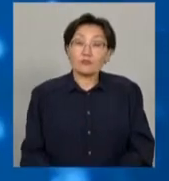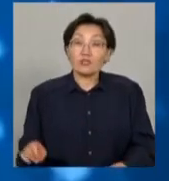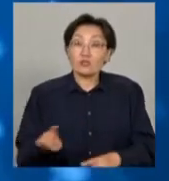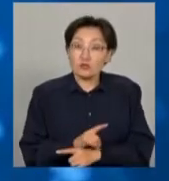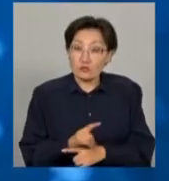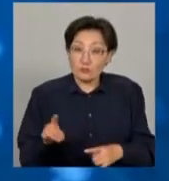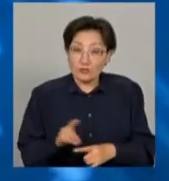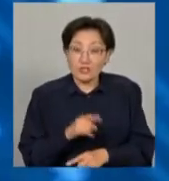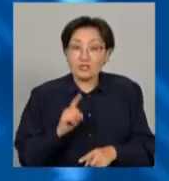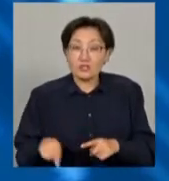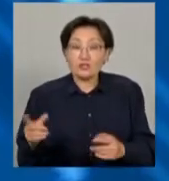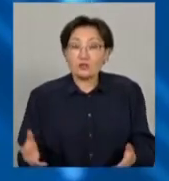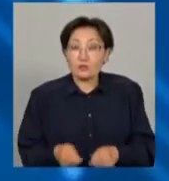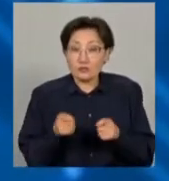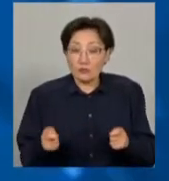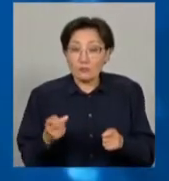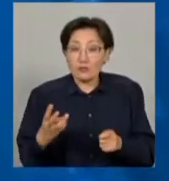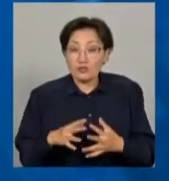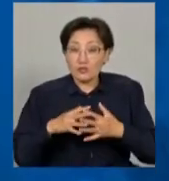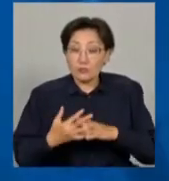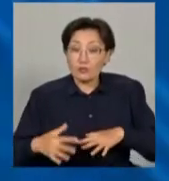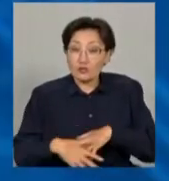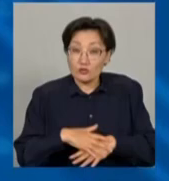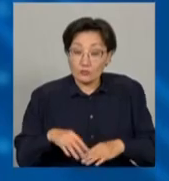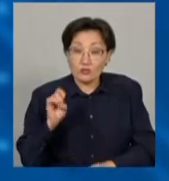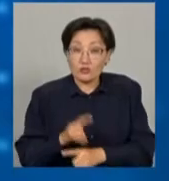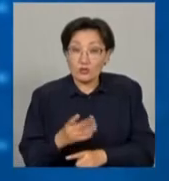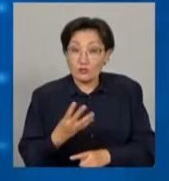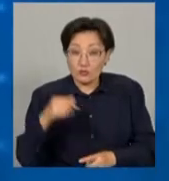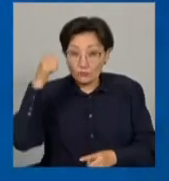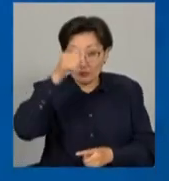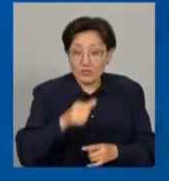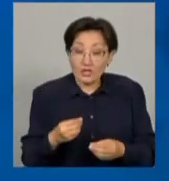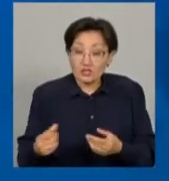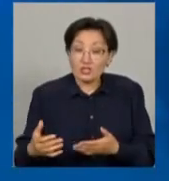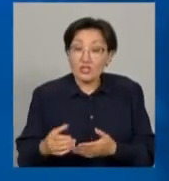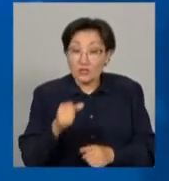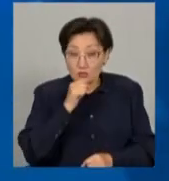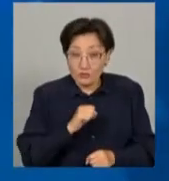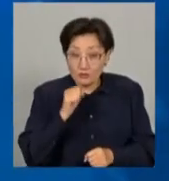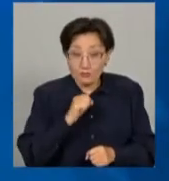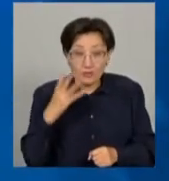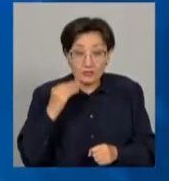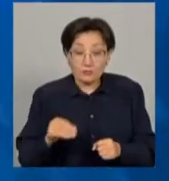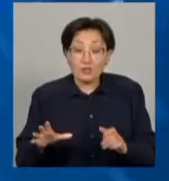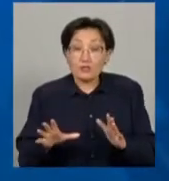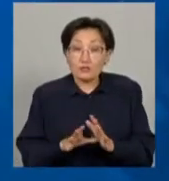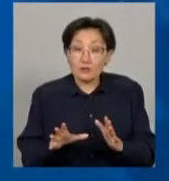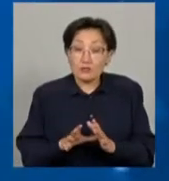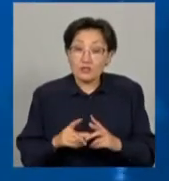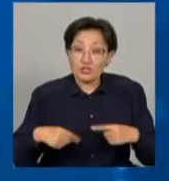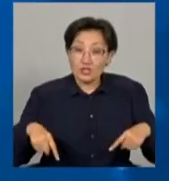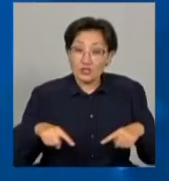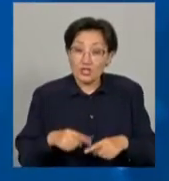Өтіріктің құйрығы бірақ тұтам. Бір емес бірнеше ауылдың жұртын алдап, 4 жылдай олардың ақшасын жымқырып келген Алматы энергосбыт